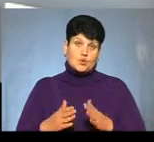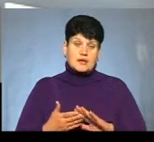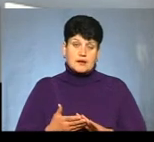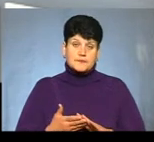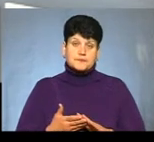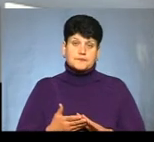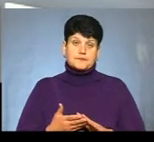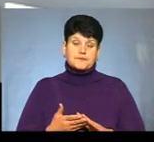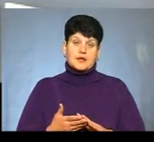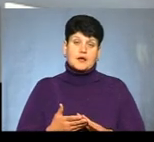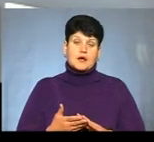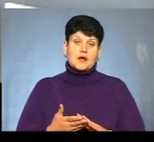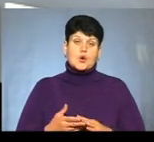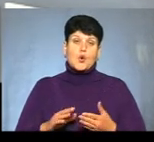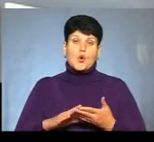контракт.